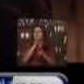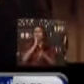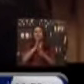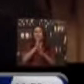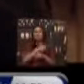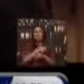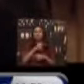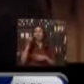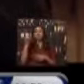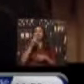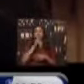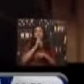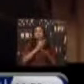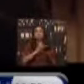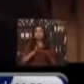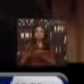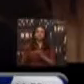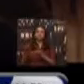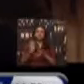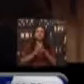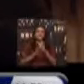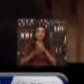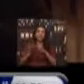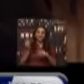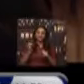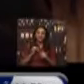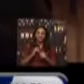اكبر العضلة دي اللي عندي.